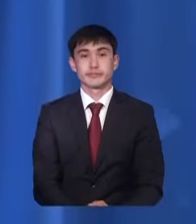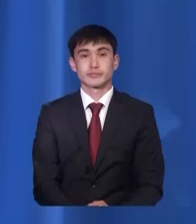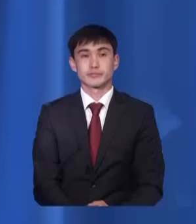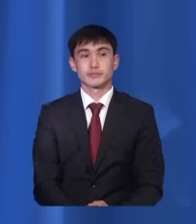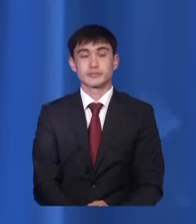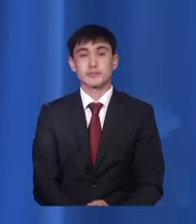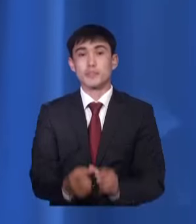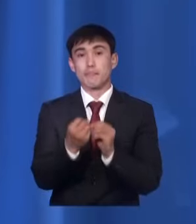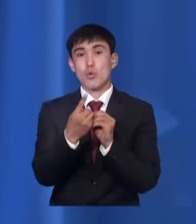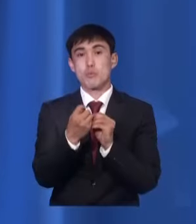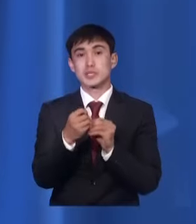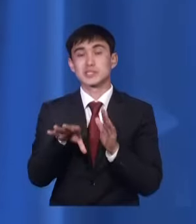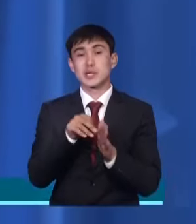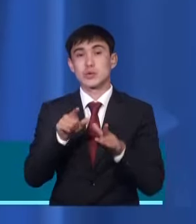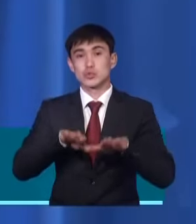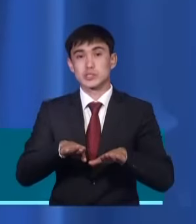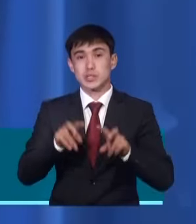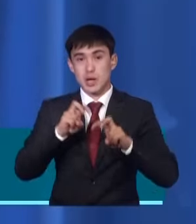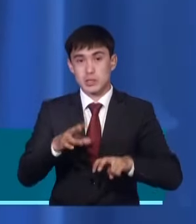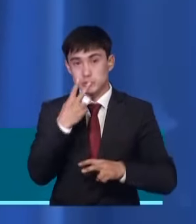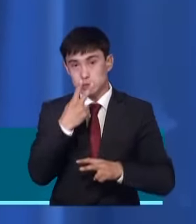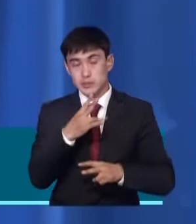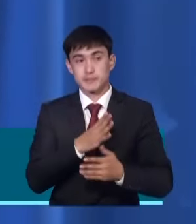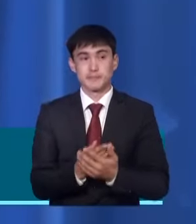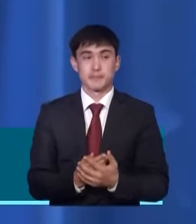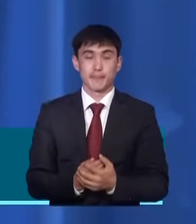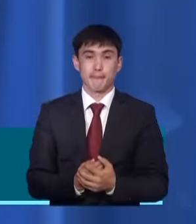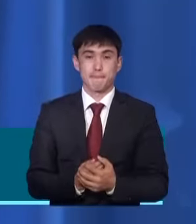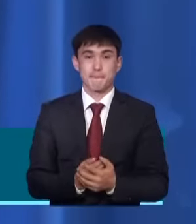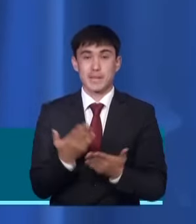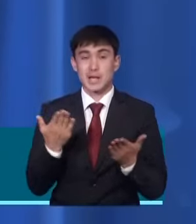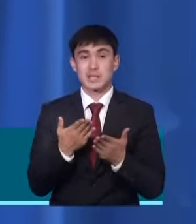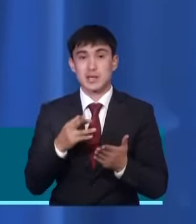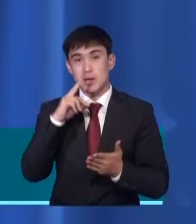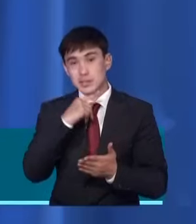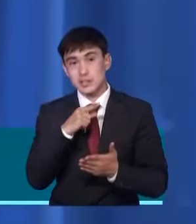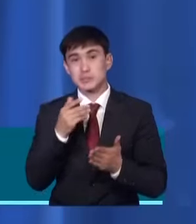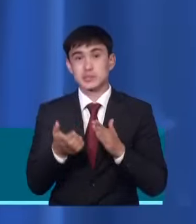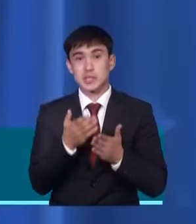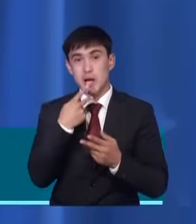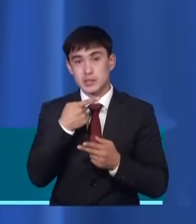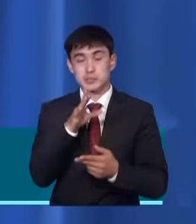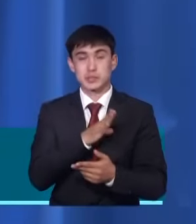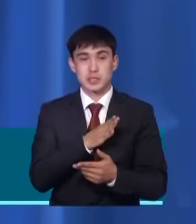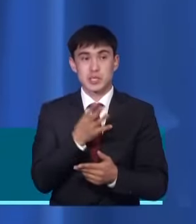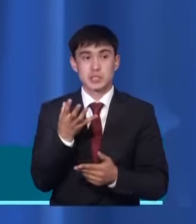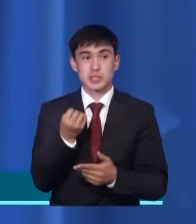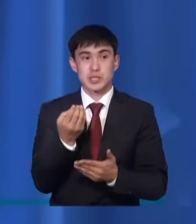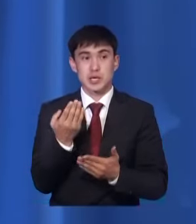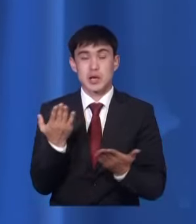11 сайлау участогын аралап шықтық, қандай қате кемшіліктері бар екенін айтып шықтық, және